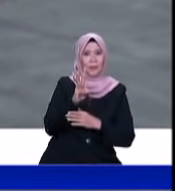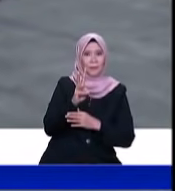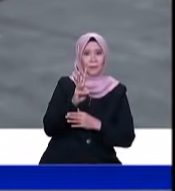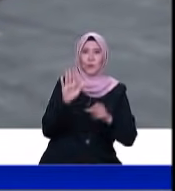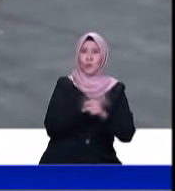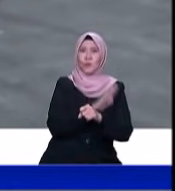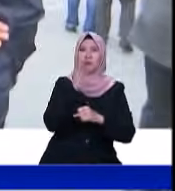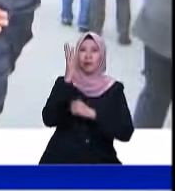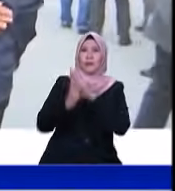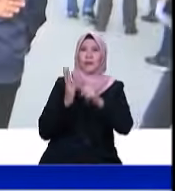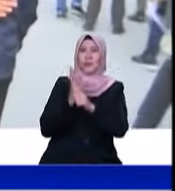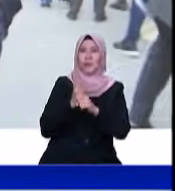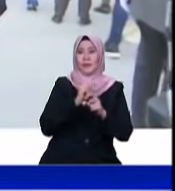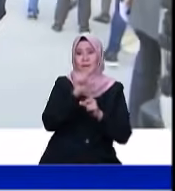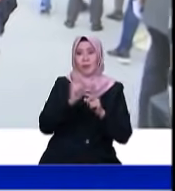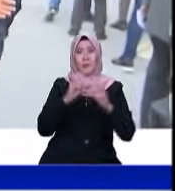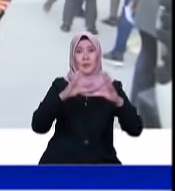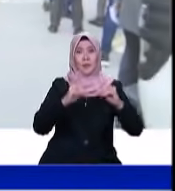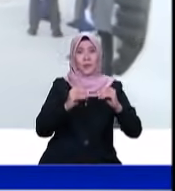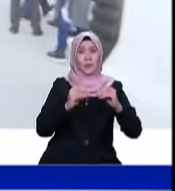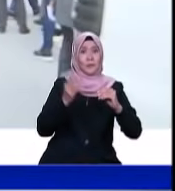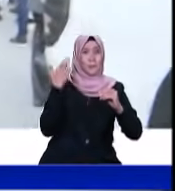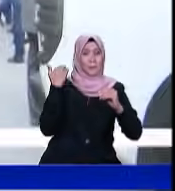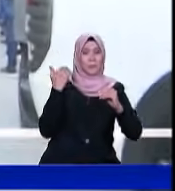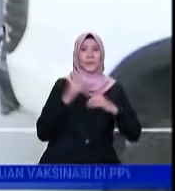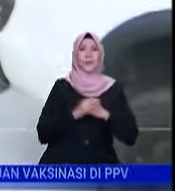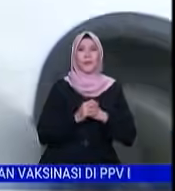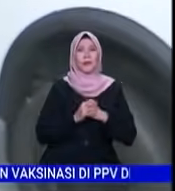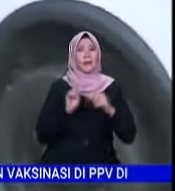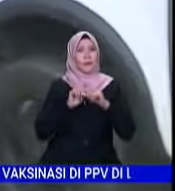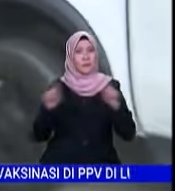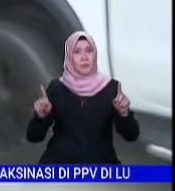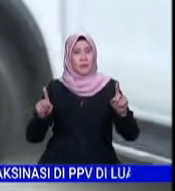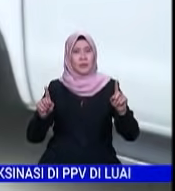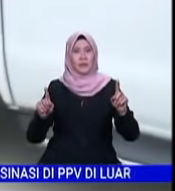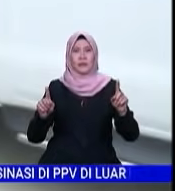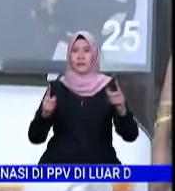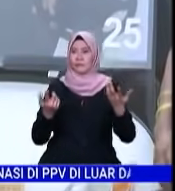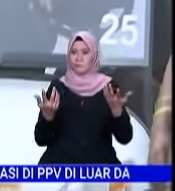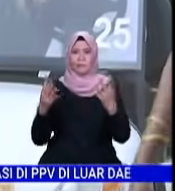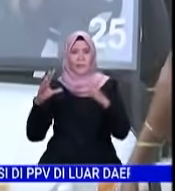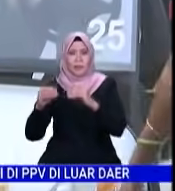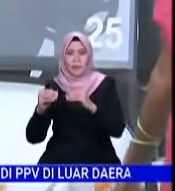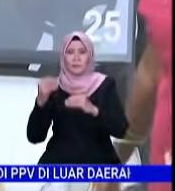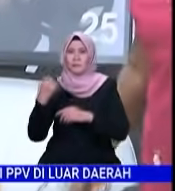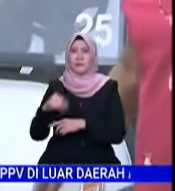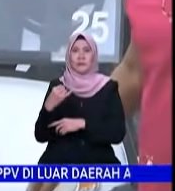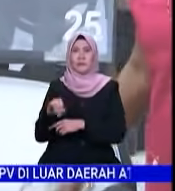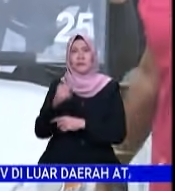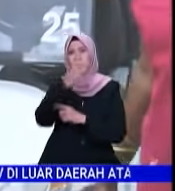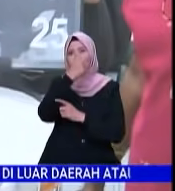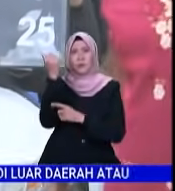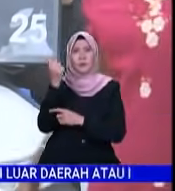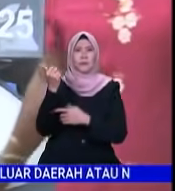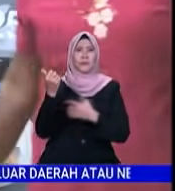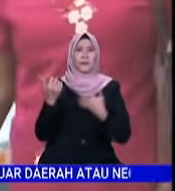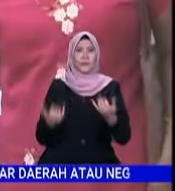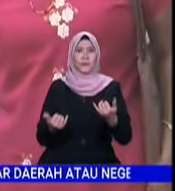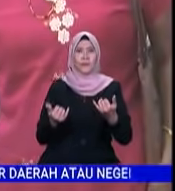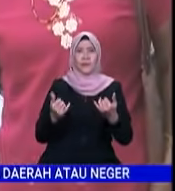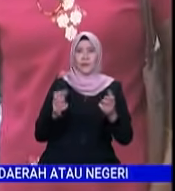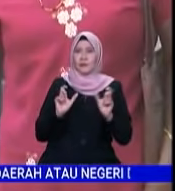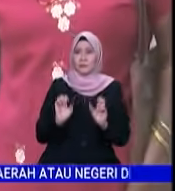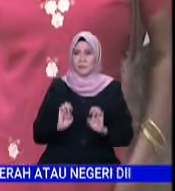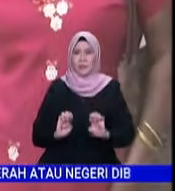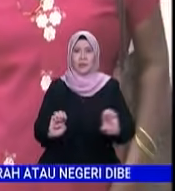cukup 5 tahun dari tarikh mesyuarat pertamanya diadakan. Bagaimanapun, peruntukan itu tidak dapat berkuat kuasa disebabkan pelaksanaan